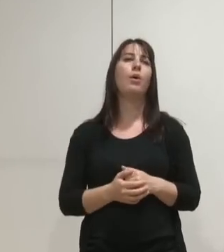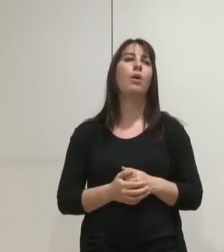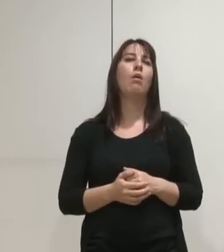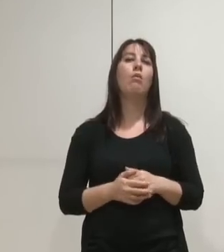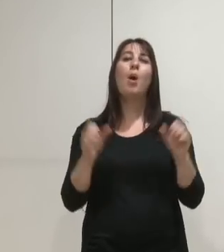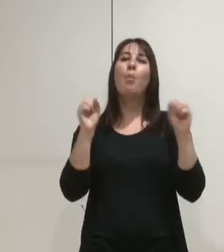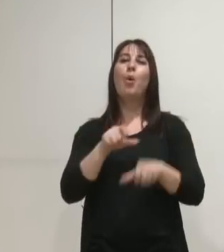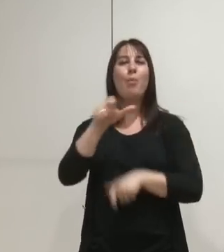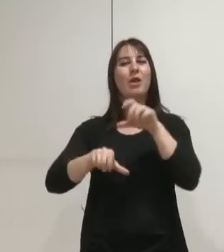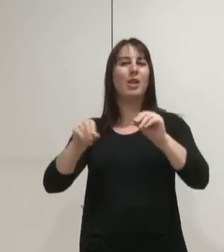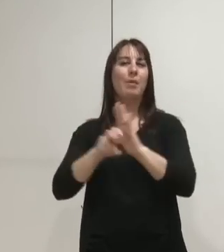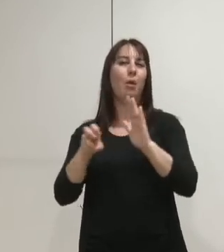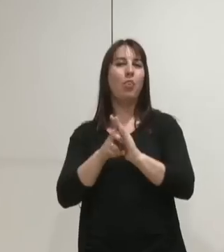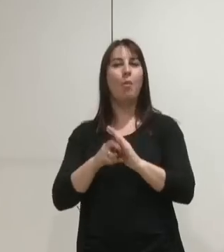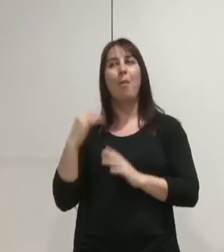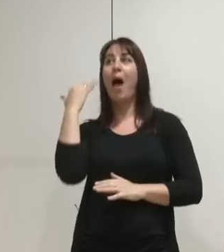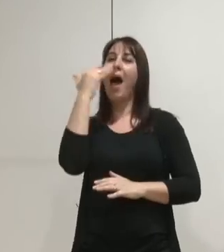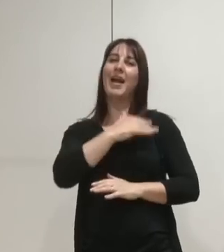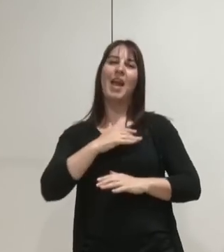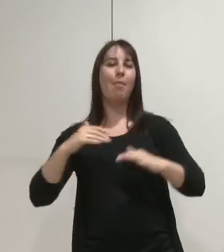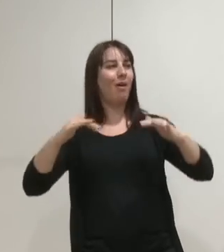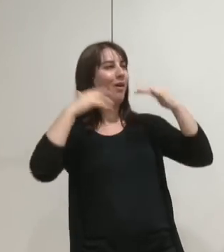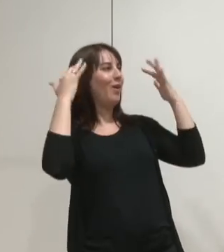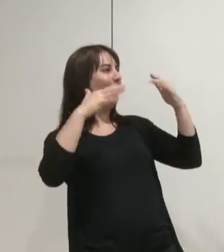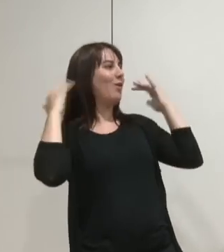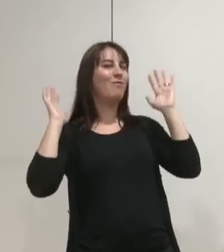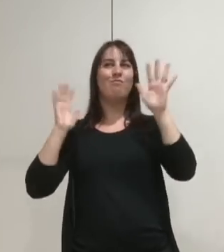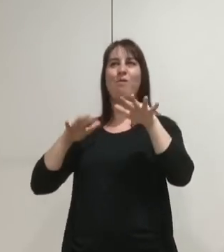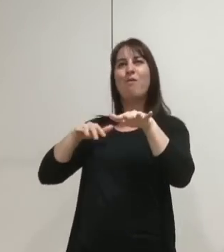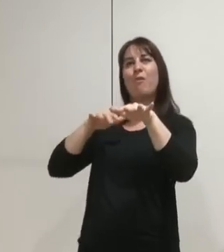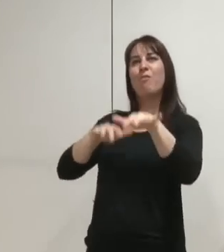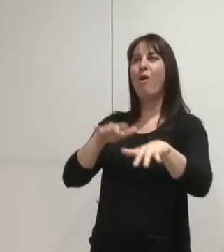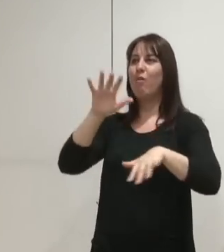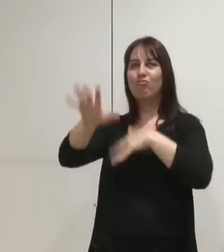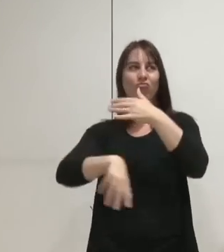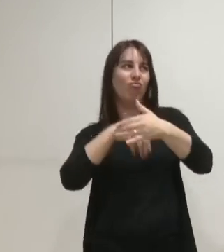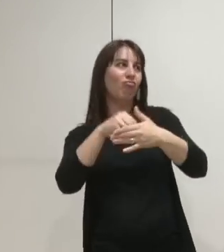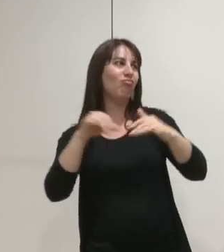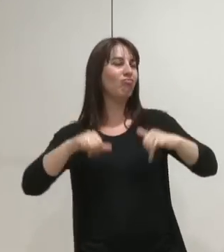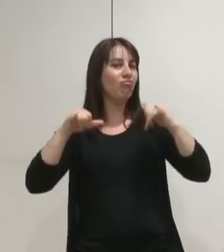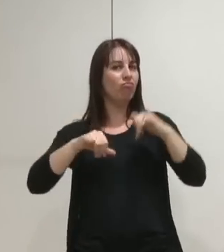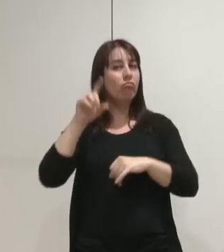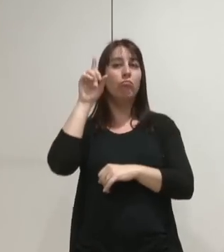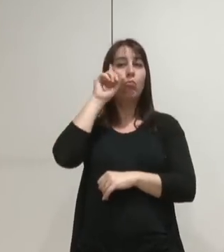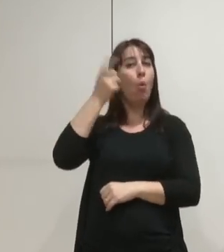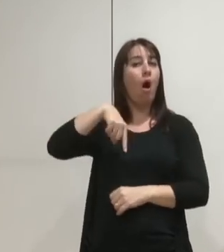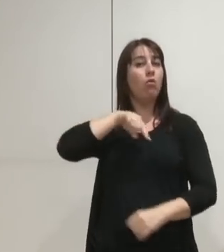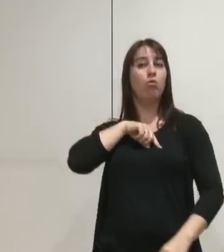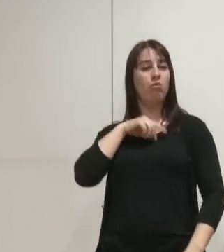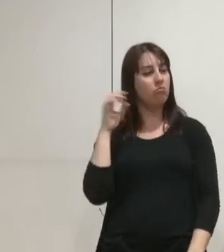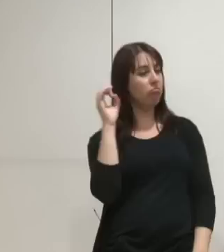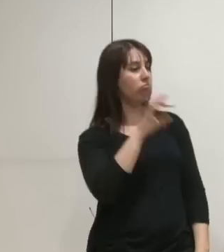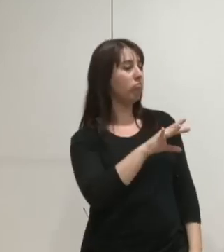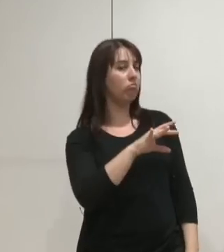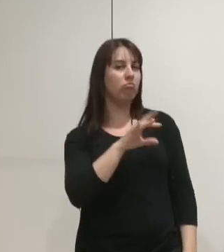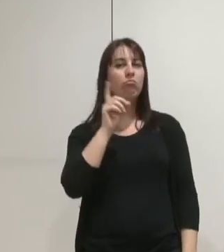agréable pour les Grenoblois pourquoi euh nous opposer à à